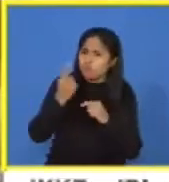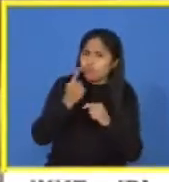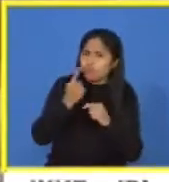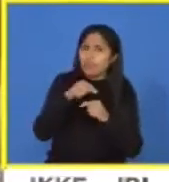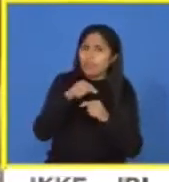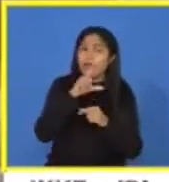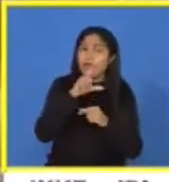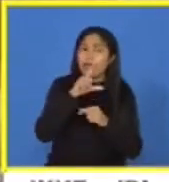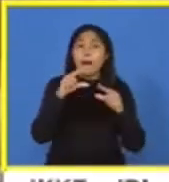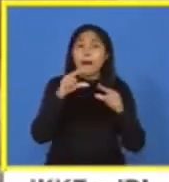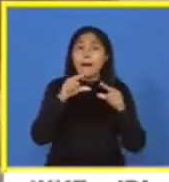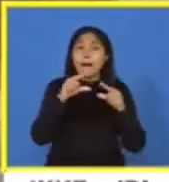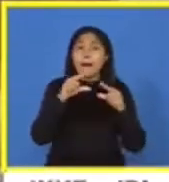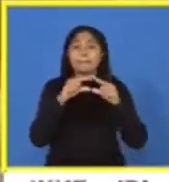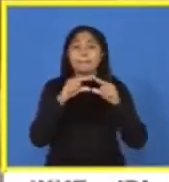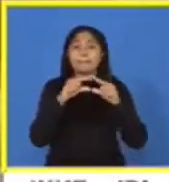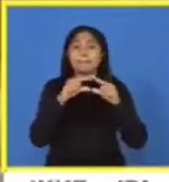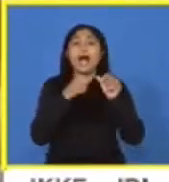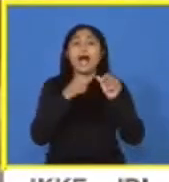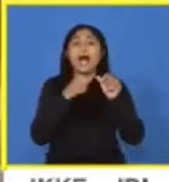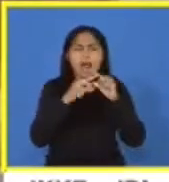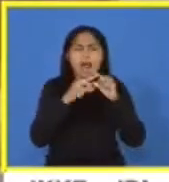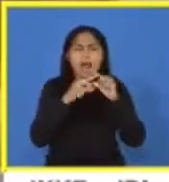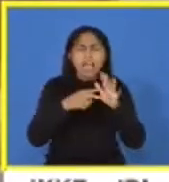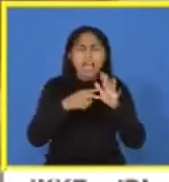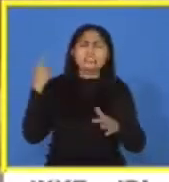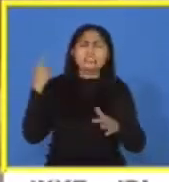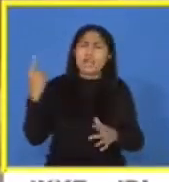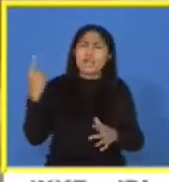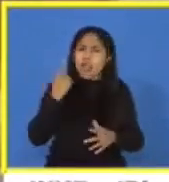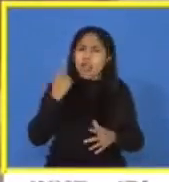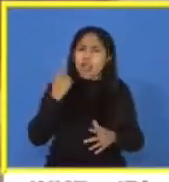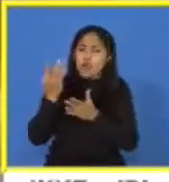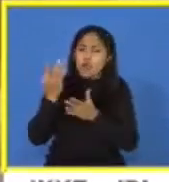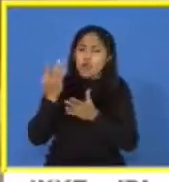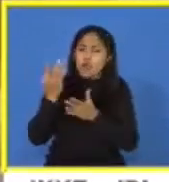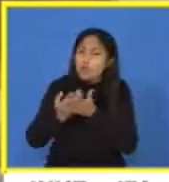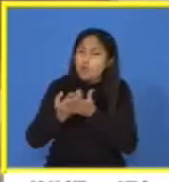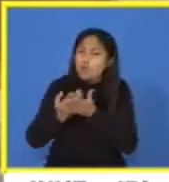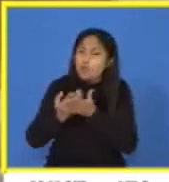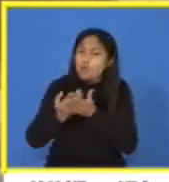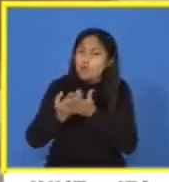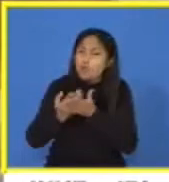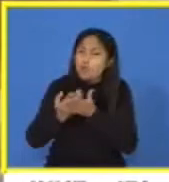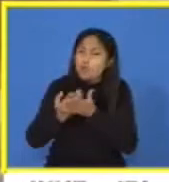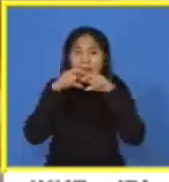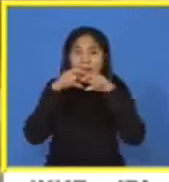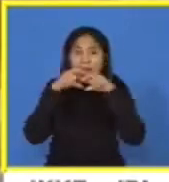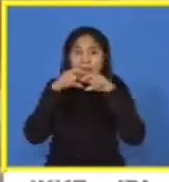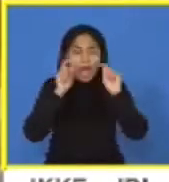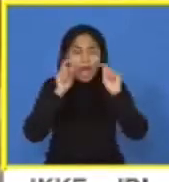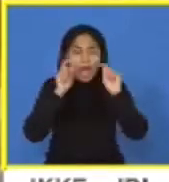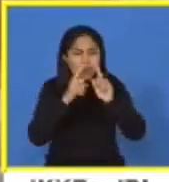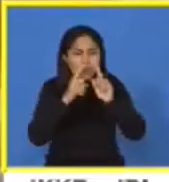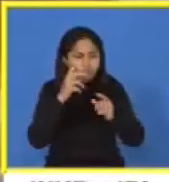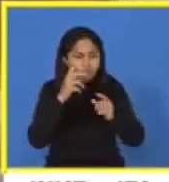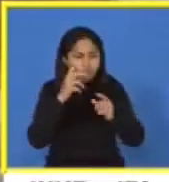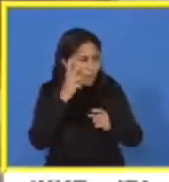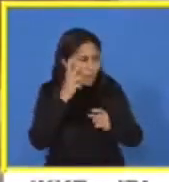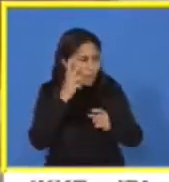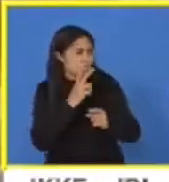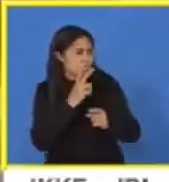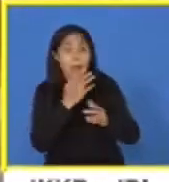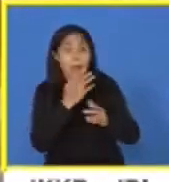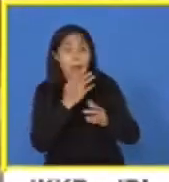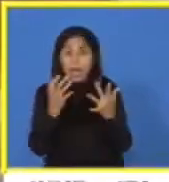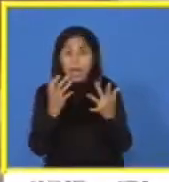atau paling kurang sidak di lapangan ini selalu membawa masker. Jadi jika didapati masyarakat yang